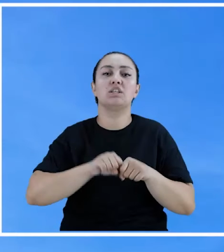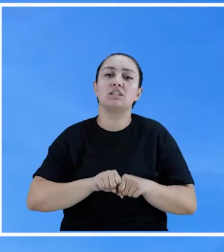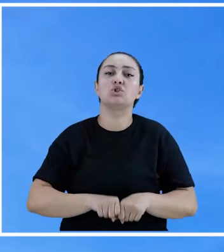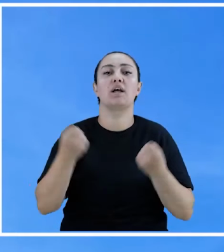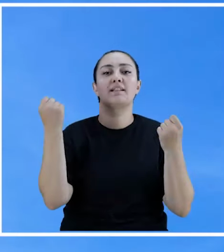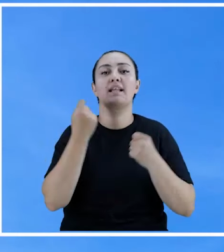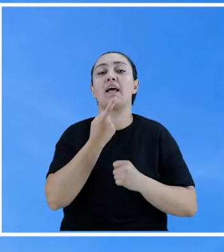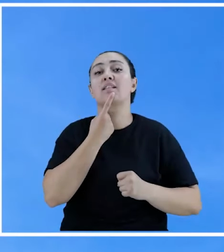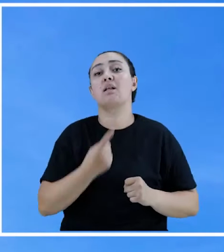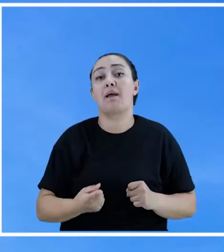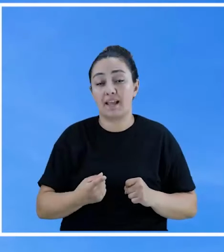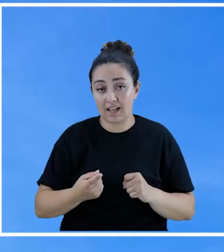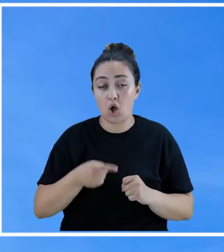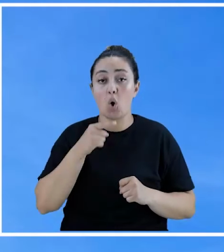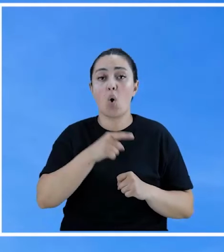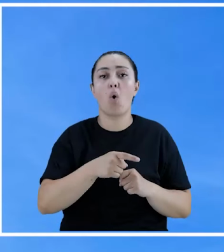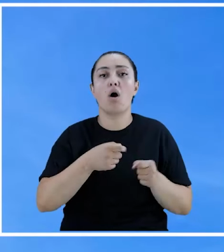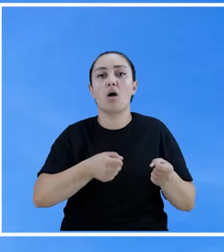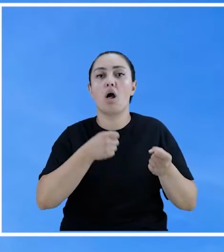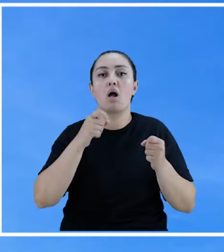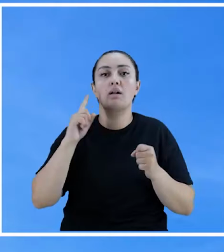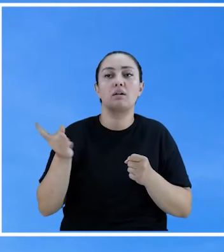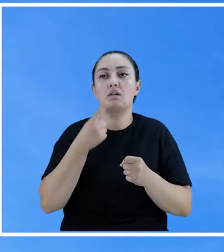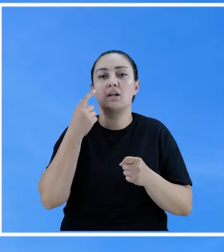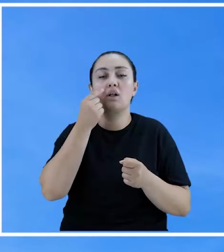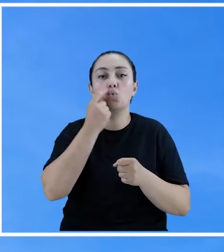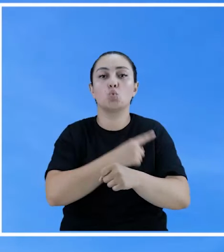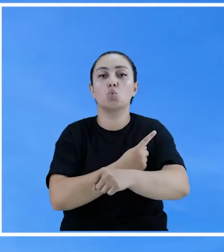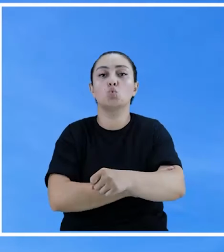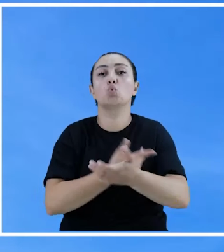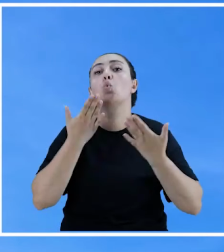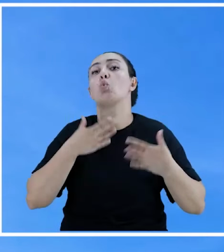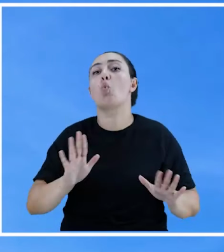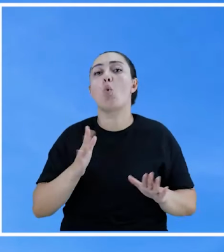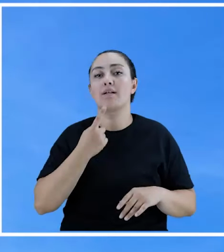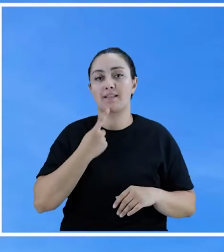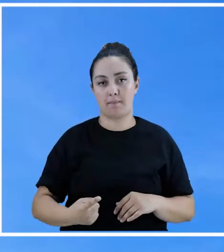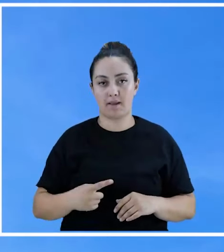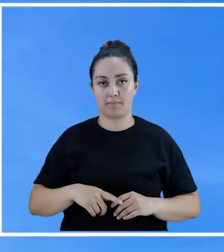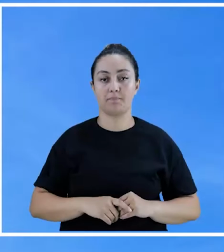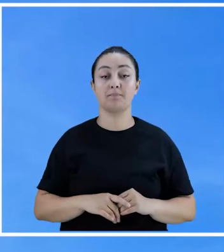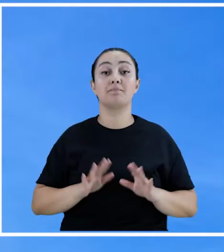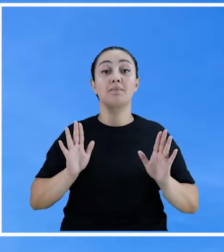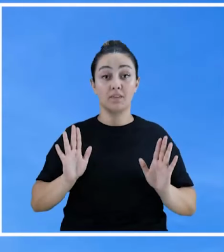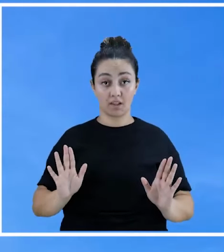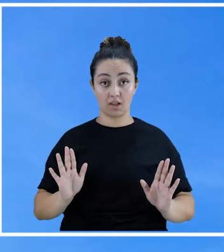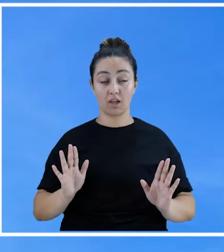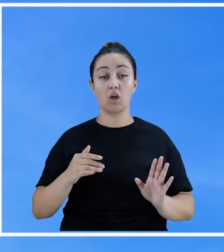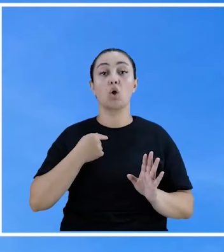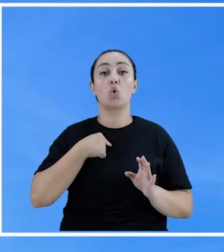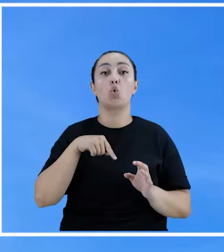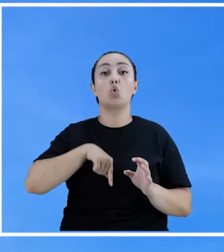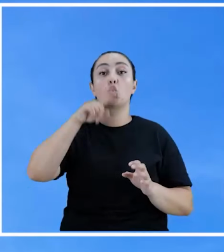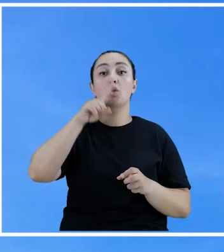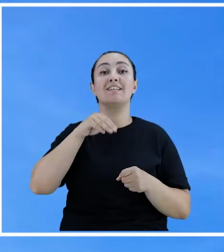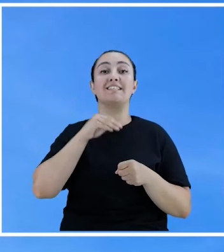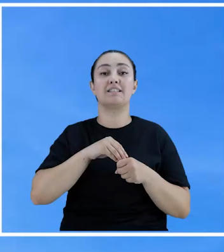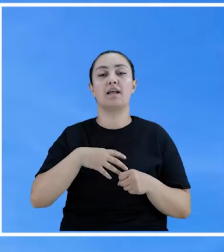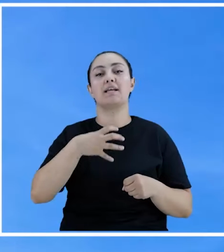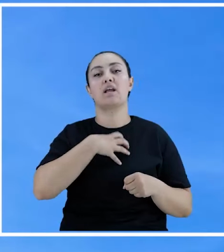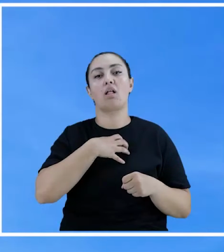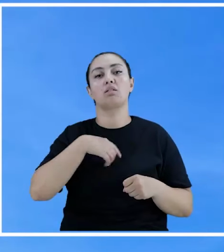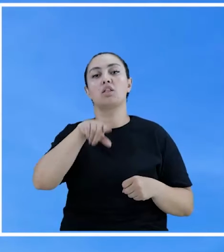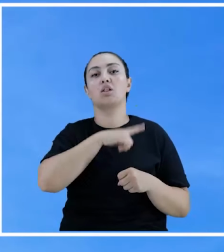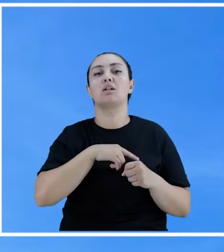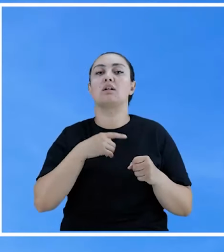çatlaması anlamına geliyor. Ve o yükü taşıyamaz hale gelir. Belki statik durumda kendini taşıyacak. Fakat dinamik yük altında